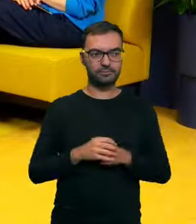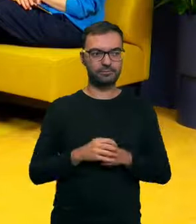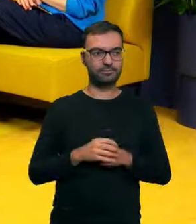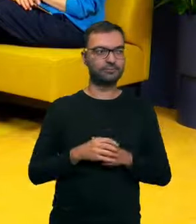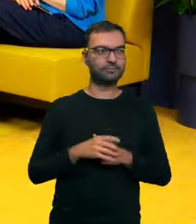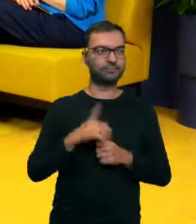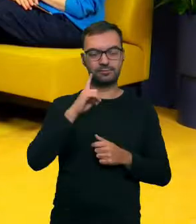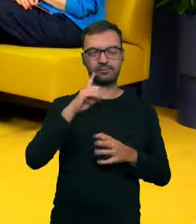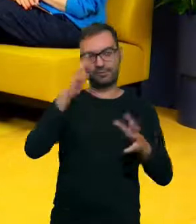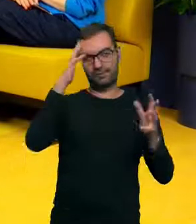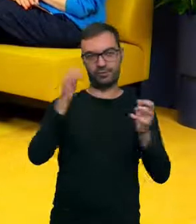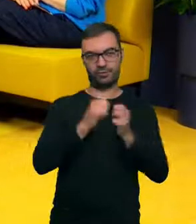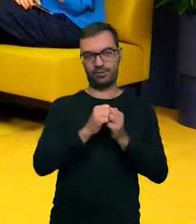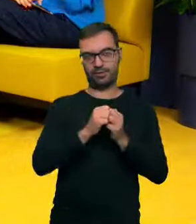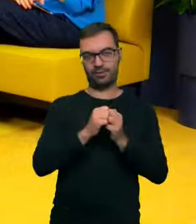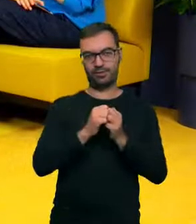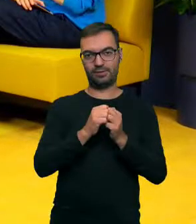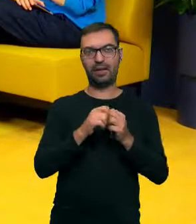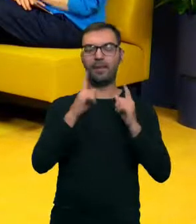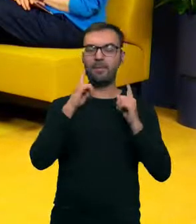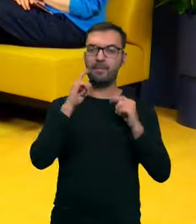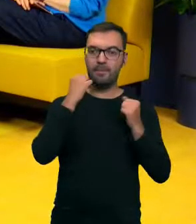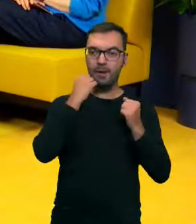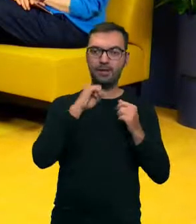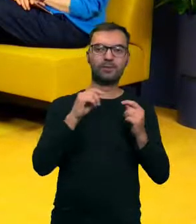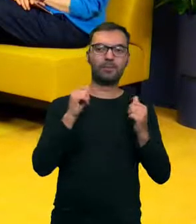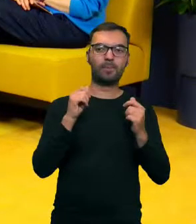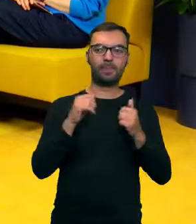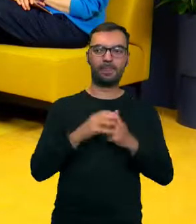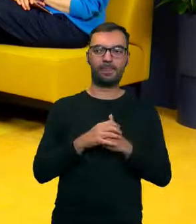stworzona przez scenarzystkę, chociaż oczywiście w bardzo